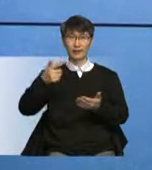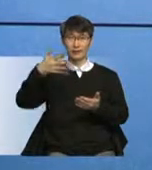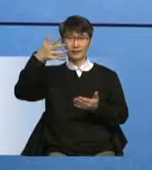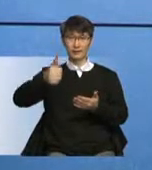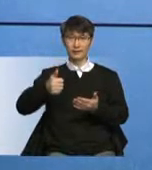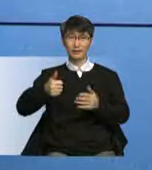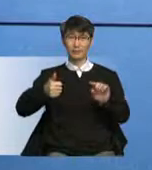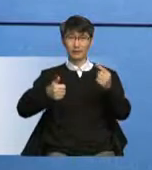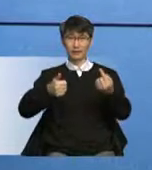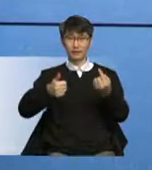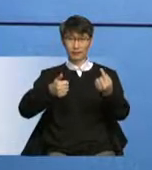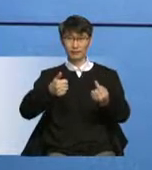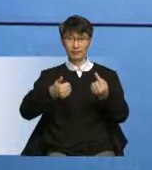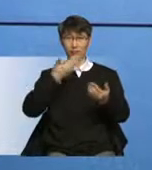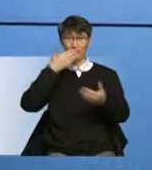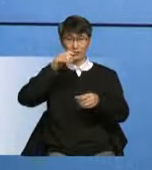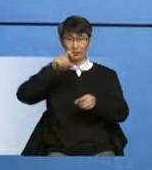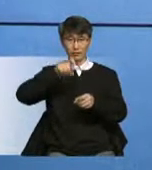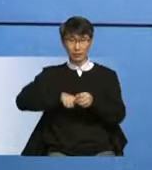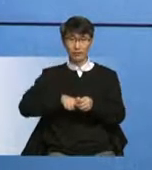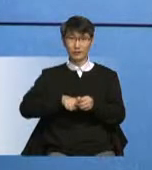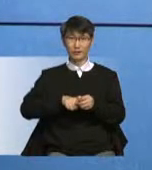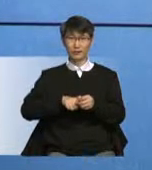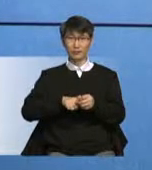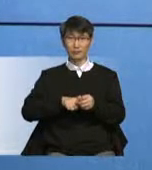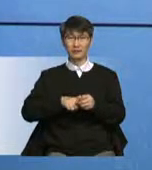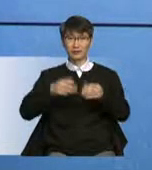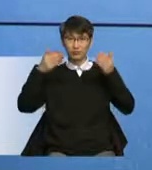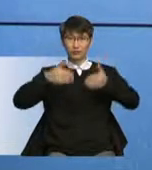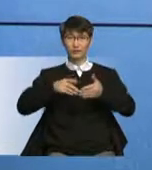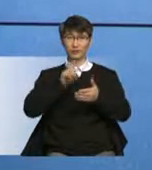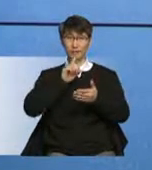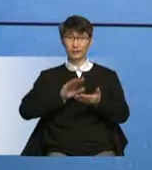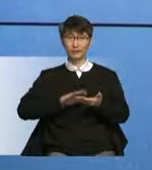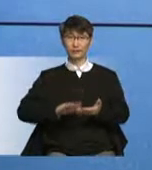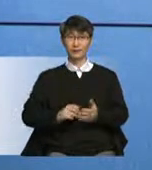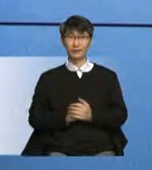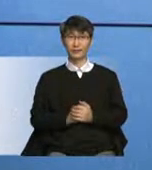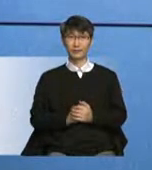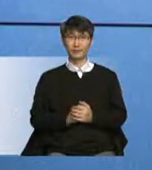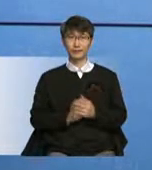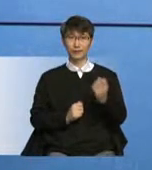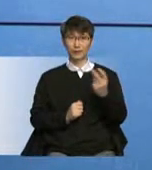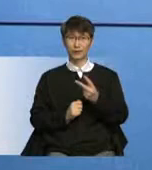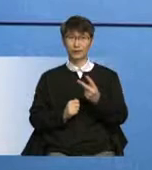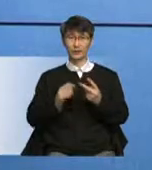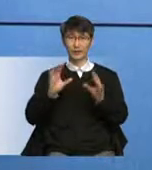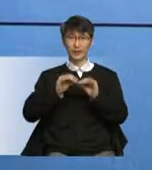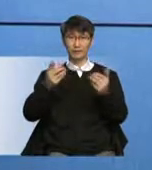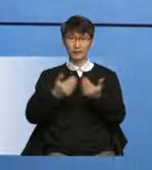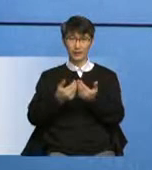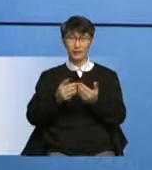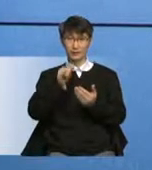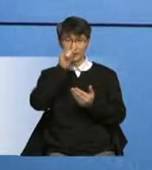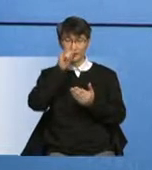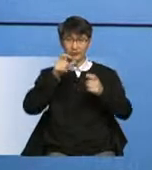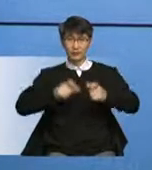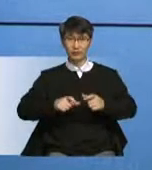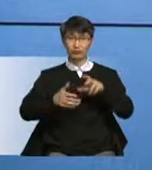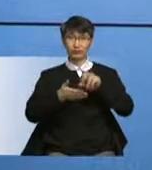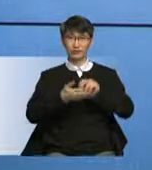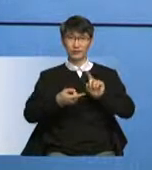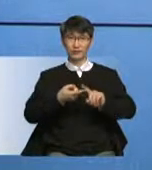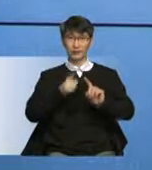의정부 100년 먹거리에 마침표를 찍는 해가 되도록 행정력을 집중하겠다고 강조했습니다. 또 찬반 여론이 거센 지역 현안에